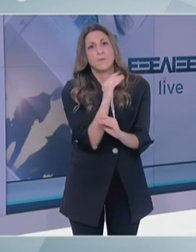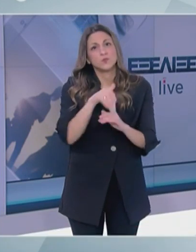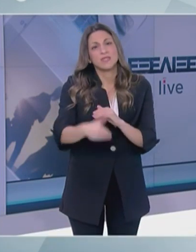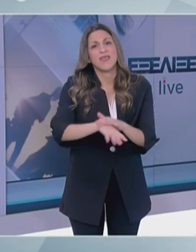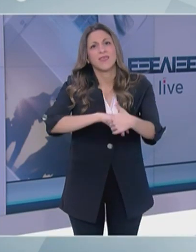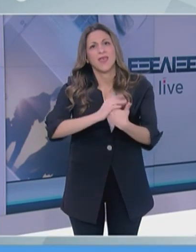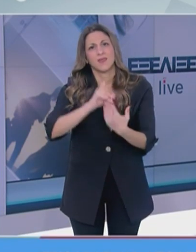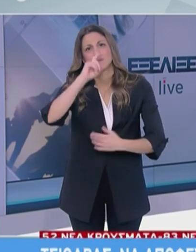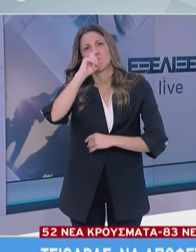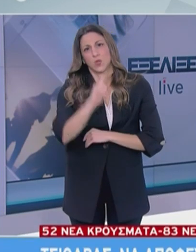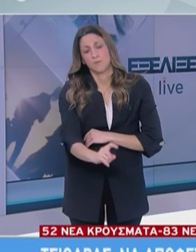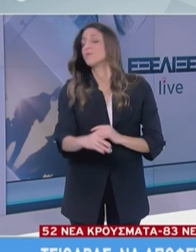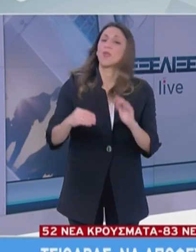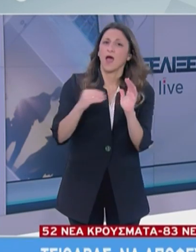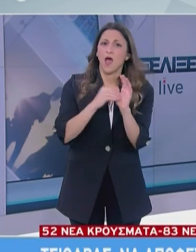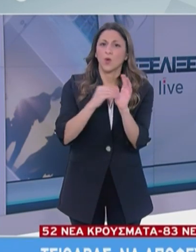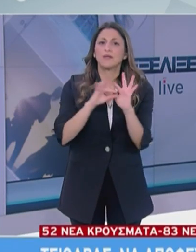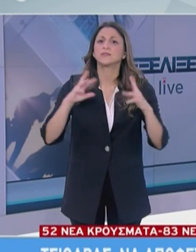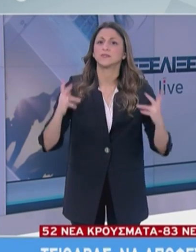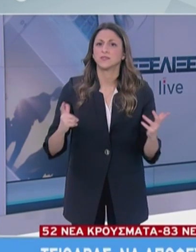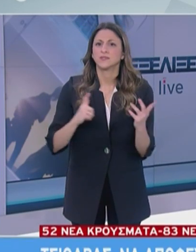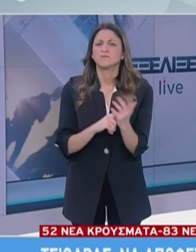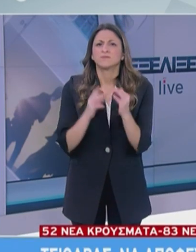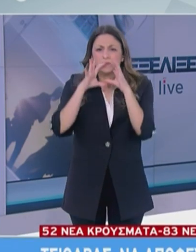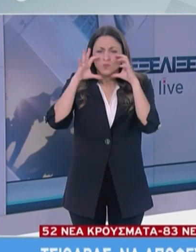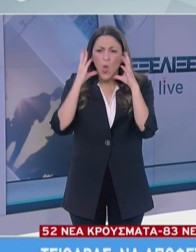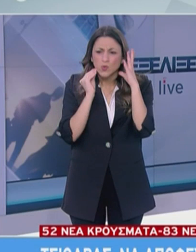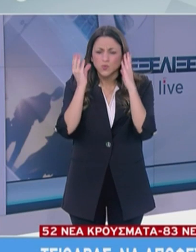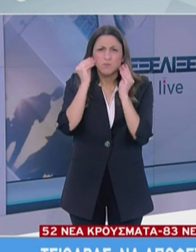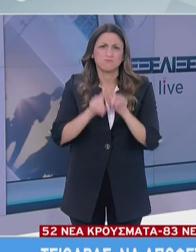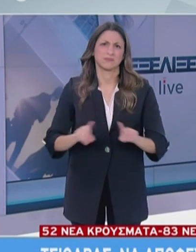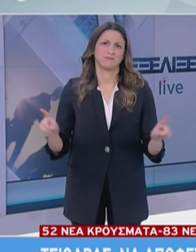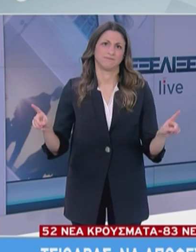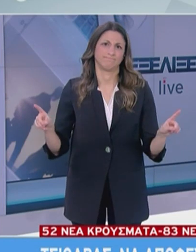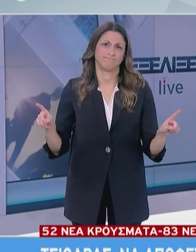μας, και να αποφεύγουμε όσο μπορούμε περισσότερο να αγγίζουμε την περιοχή του προσώπου.